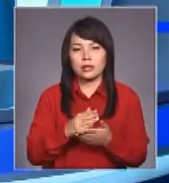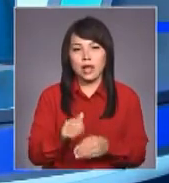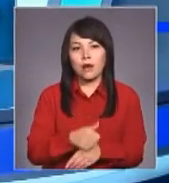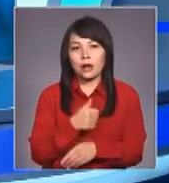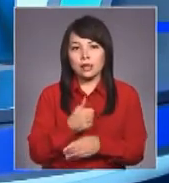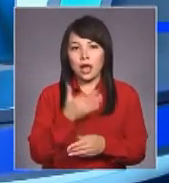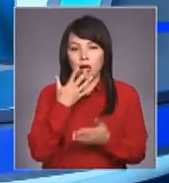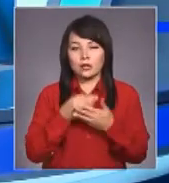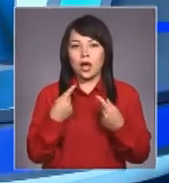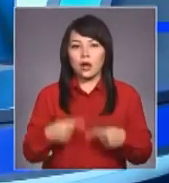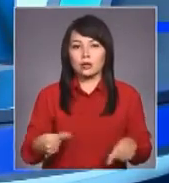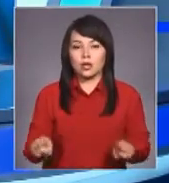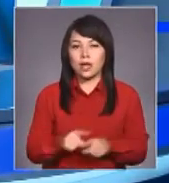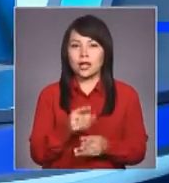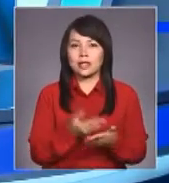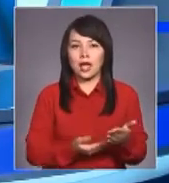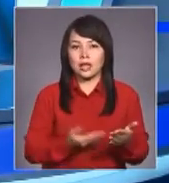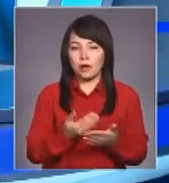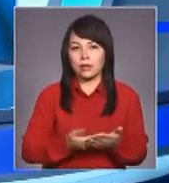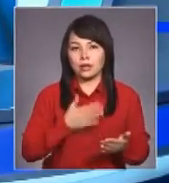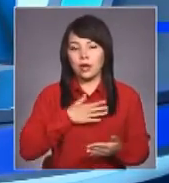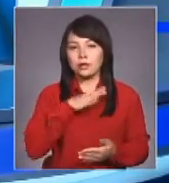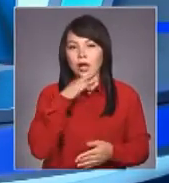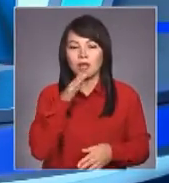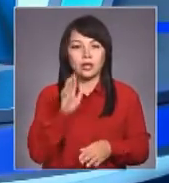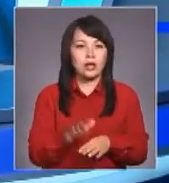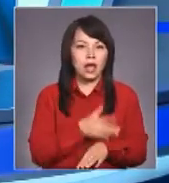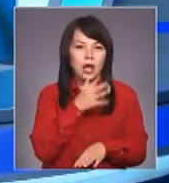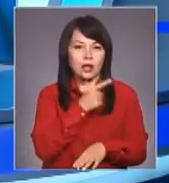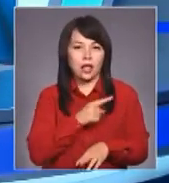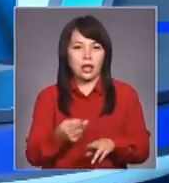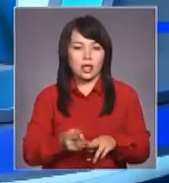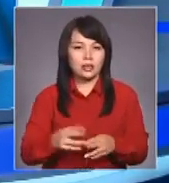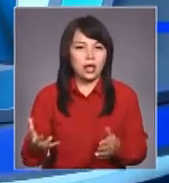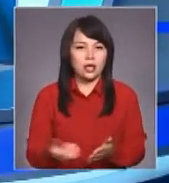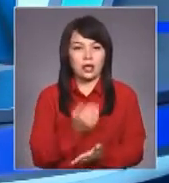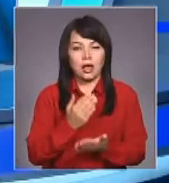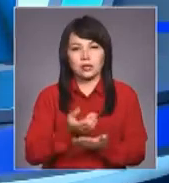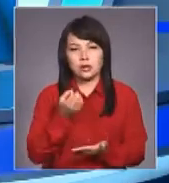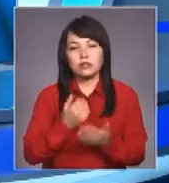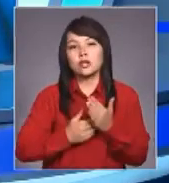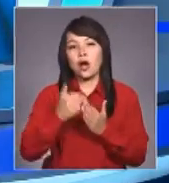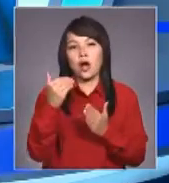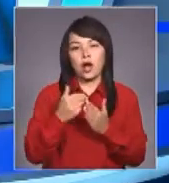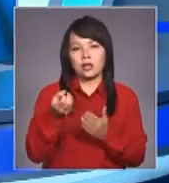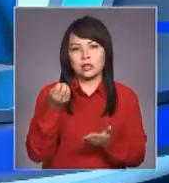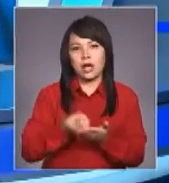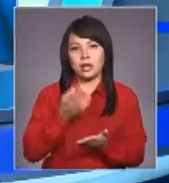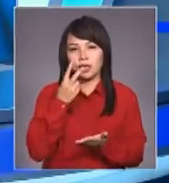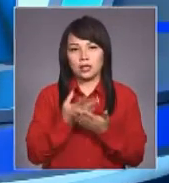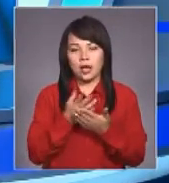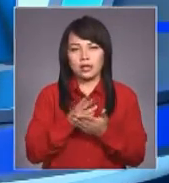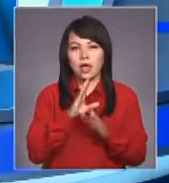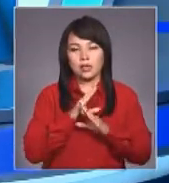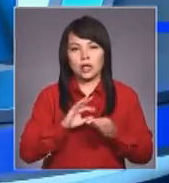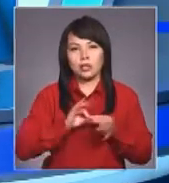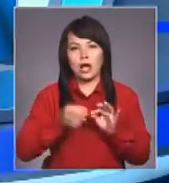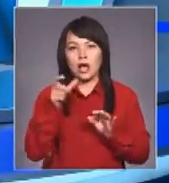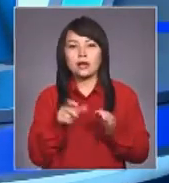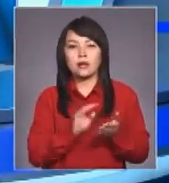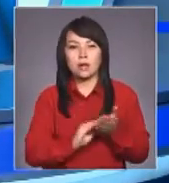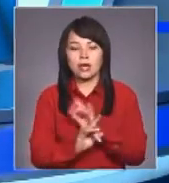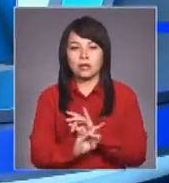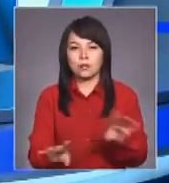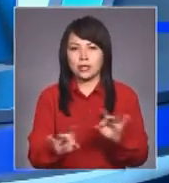және өзге де сарапшылар еліміздің көптен күткен жемісті еңбегін жоғары бағалады. Мұхиттың арғы жағынан тілшіміз Жігер